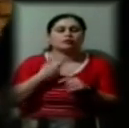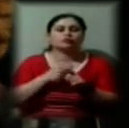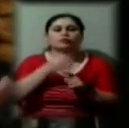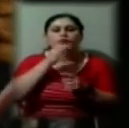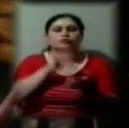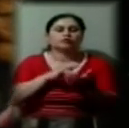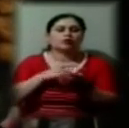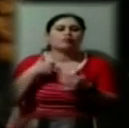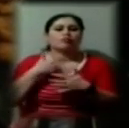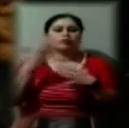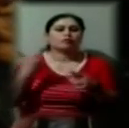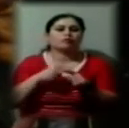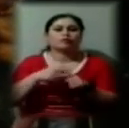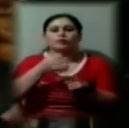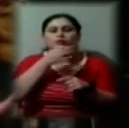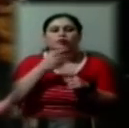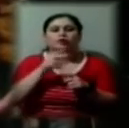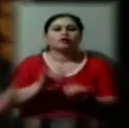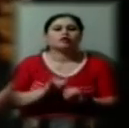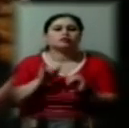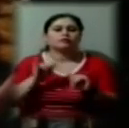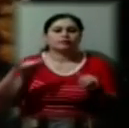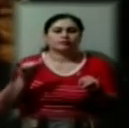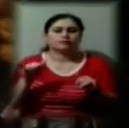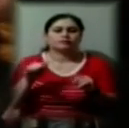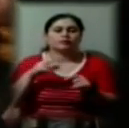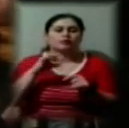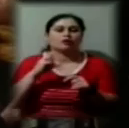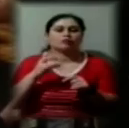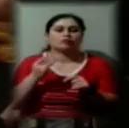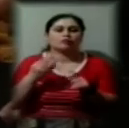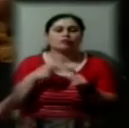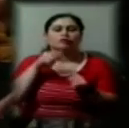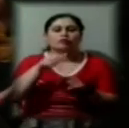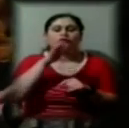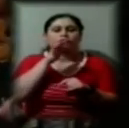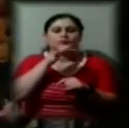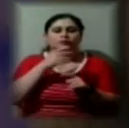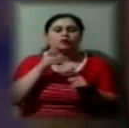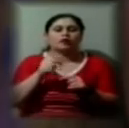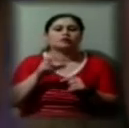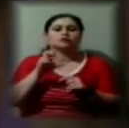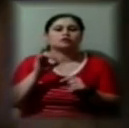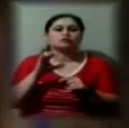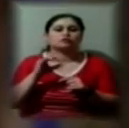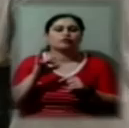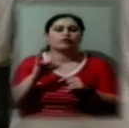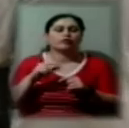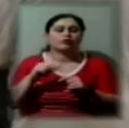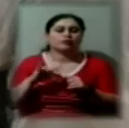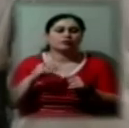найбільше мені сподобалося те, як розвивалися технології у ті часи, як застосовувалася